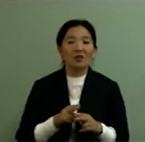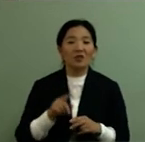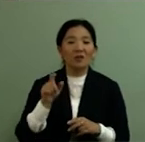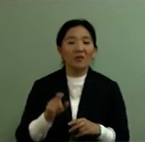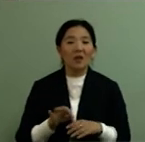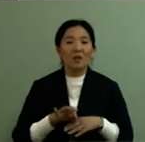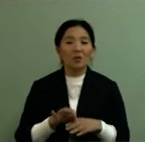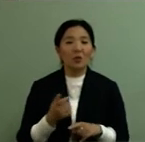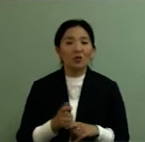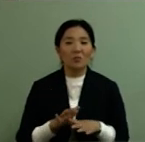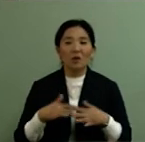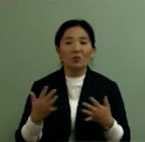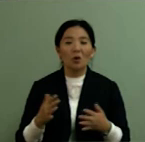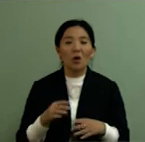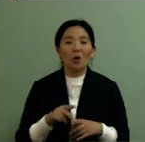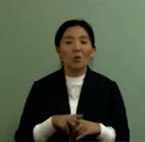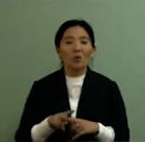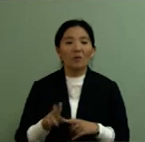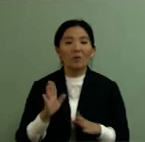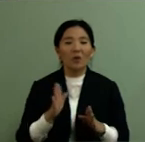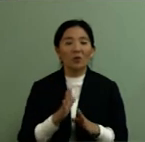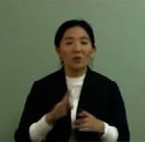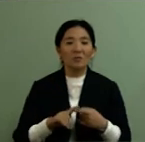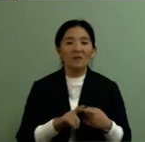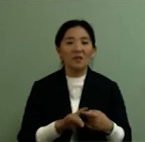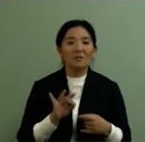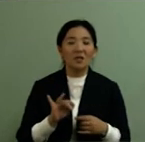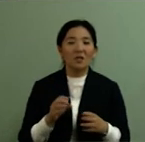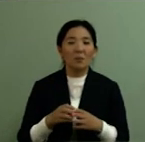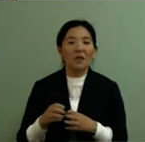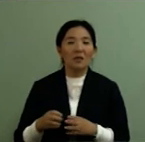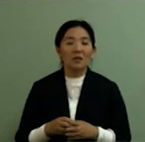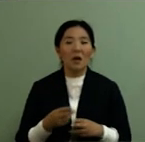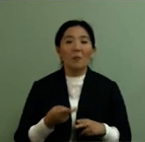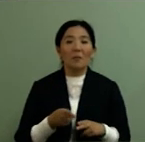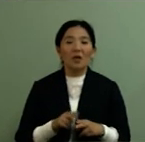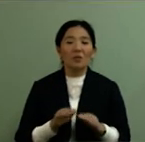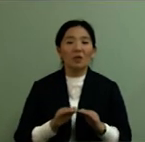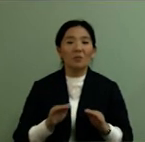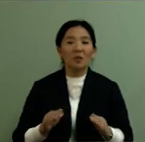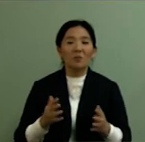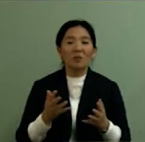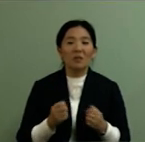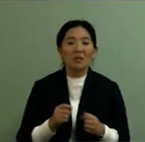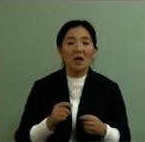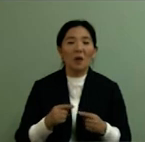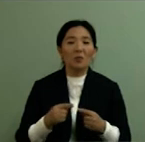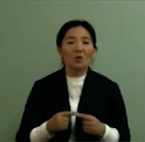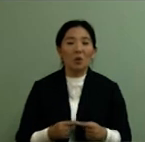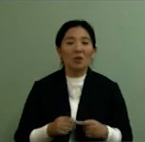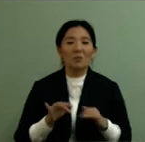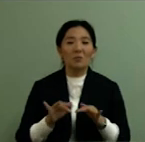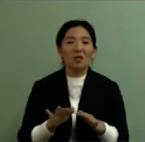человека наносит очень большой урон природным связям и компонентам. Поэтому, ребята, принимаются определенные